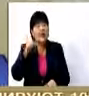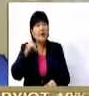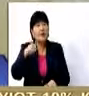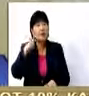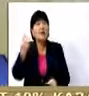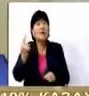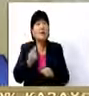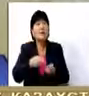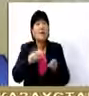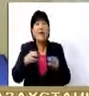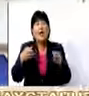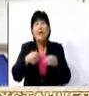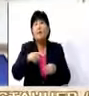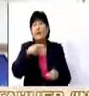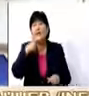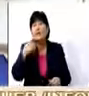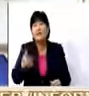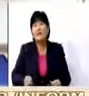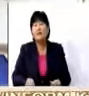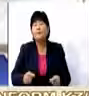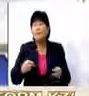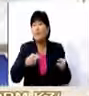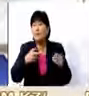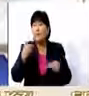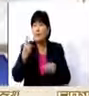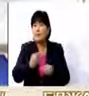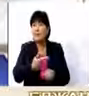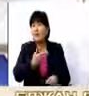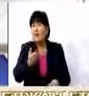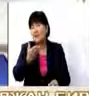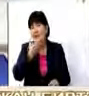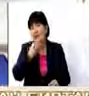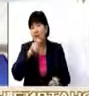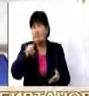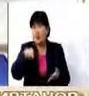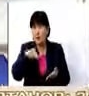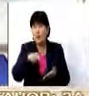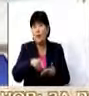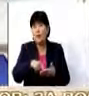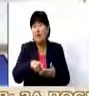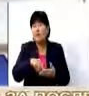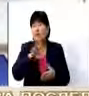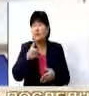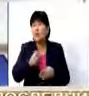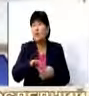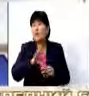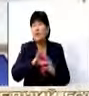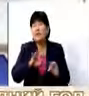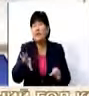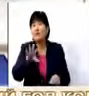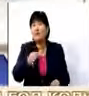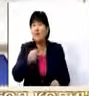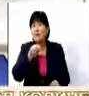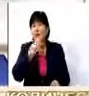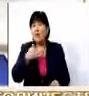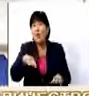году впервые приехала команда из России. Приехали впервые в ваш красивый город. Все очень замечательно, все